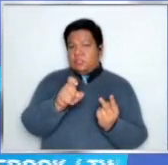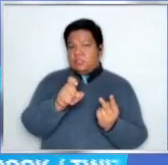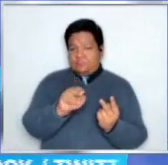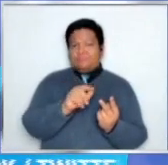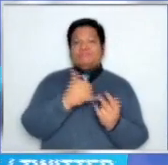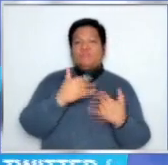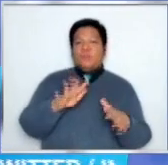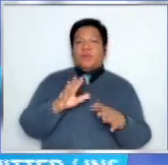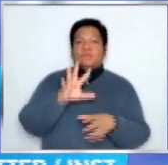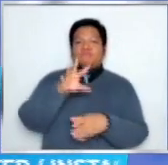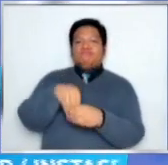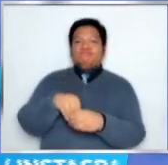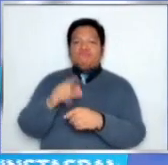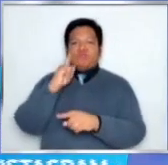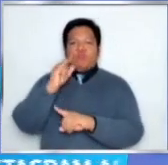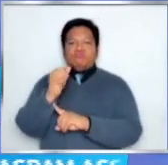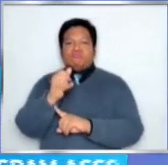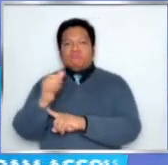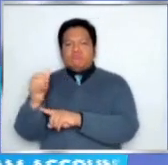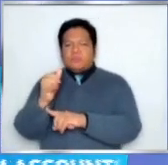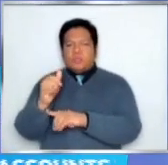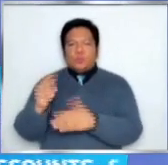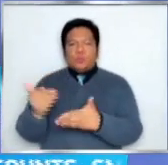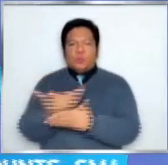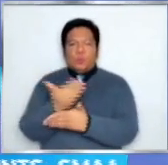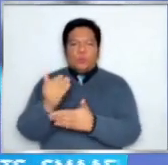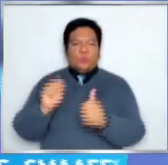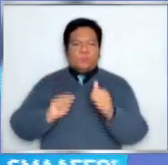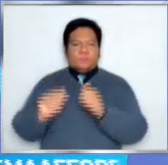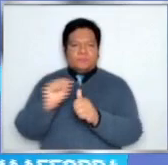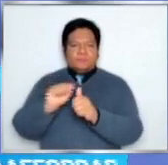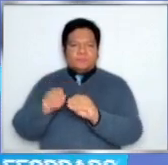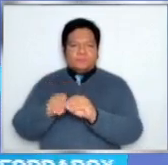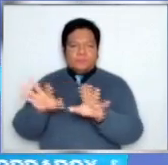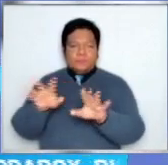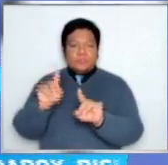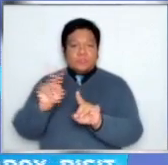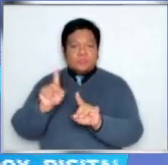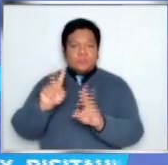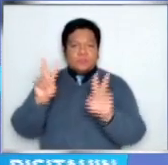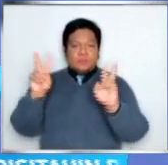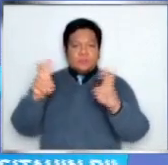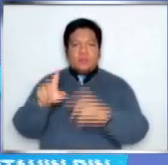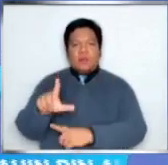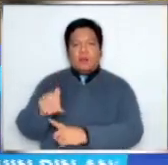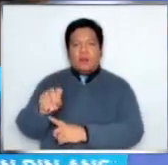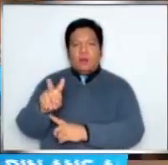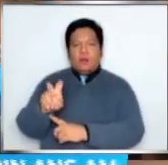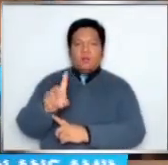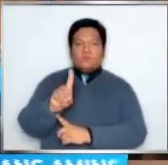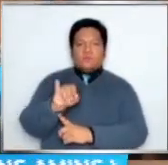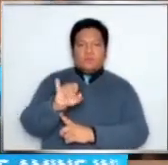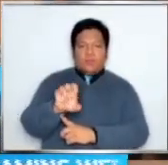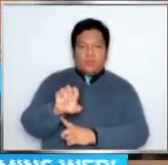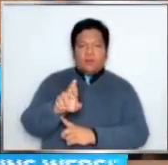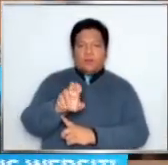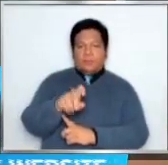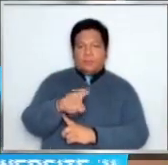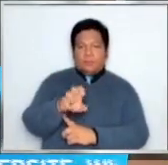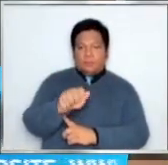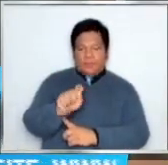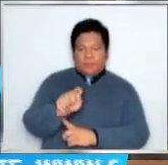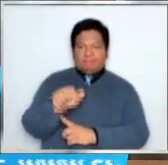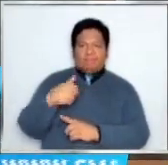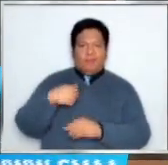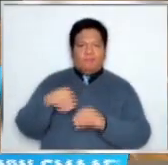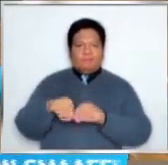Die, Repeat. Ibinahagi ni Direk Irene Villamor sa IG ang paghahanda nila sa taping. Recently,